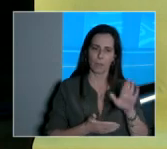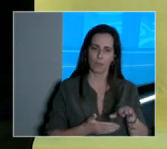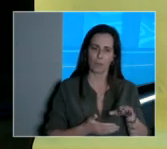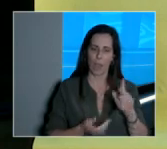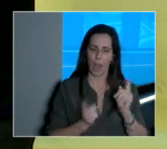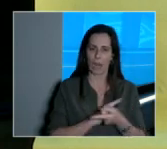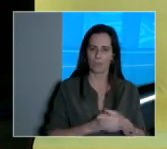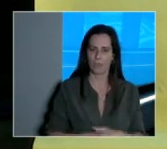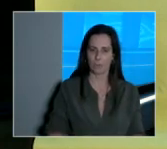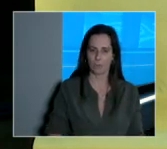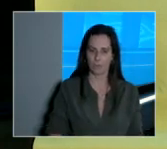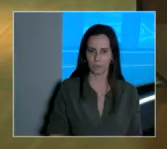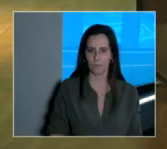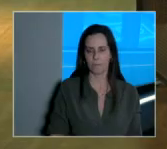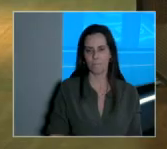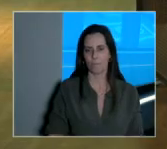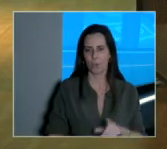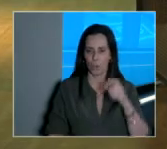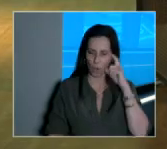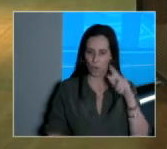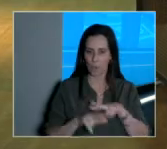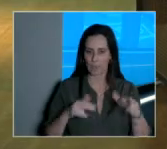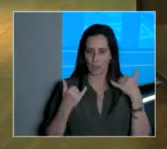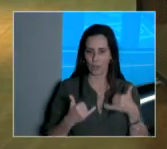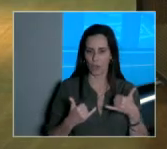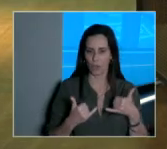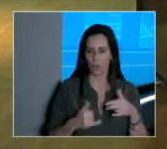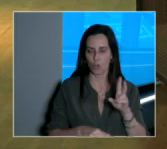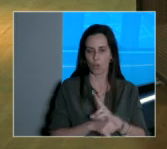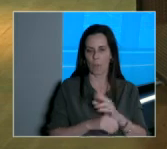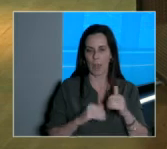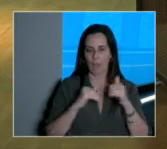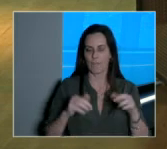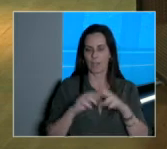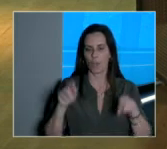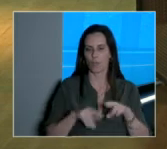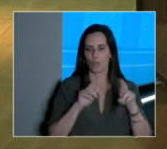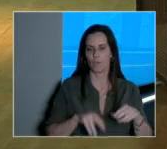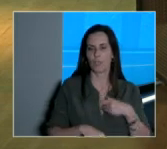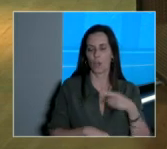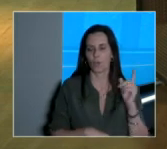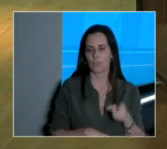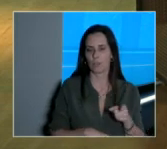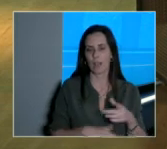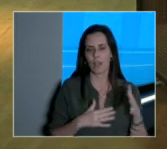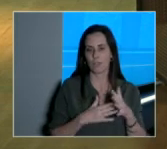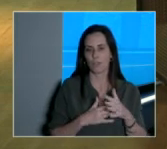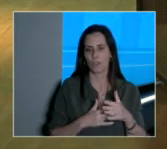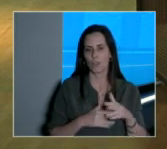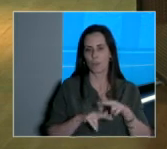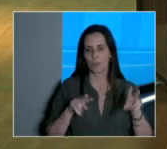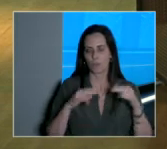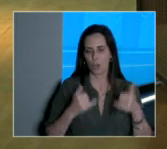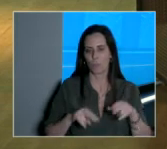אפשר להחליף. אני חושב שהמצב היום שומר היטב על הפרדת הרשויות, ואנחנו צריכים לוודא שהמצב של